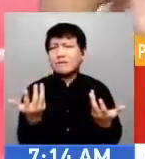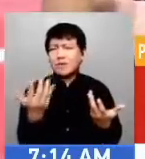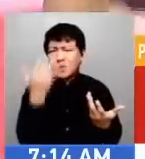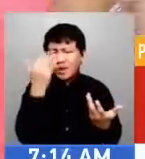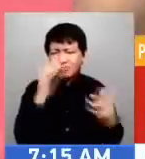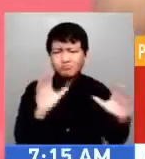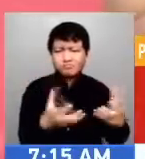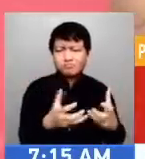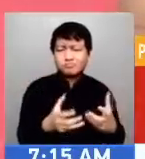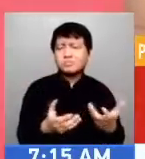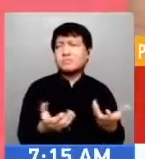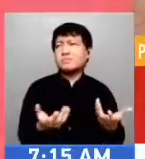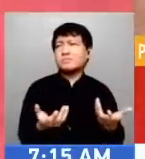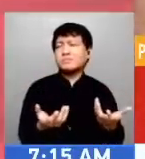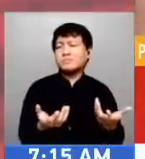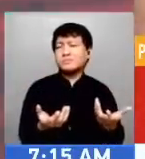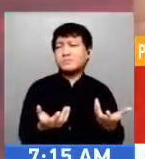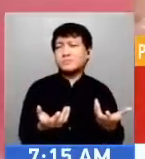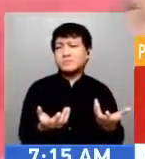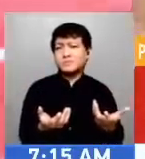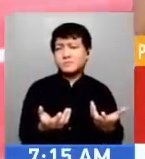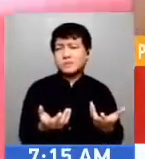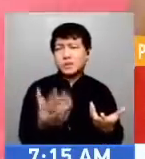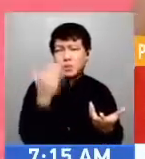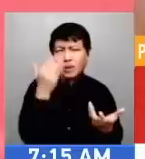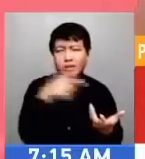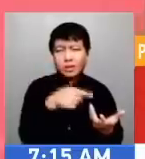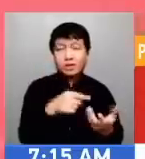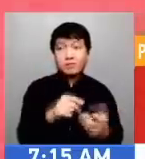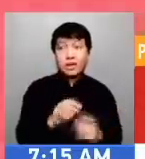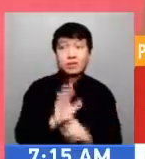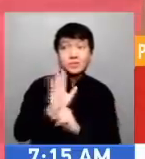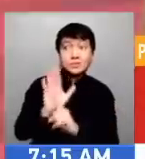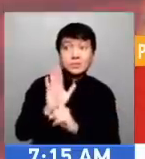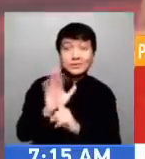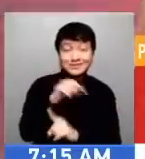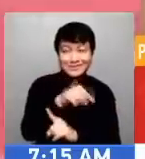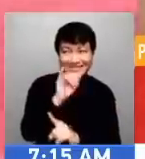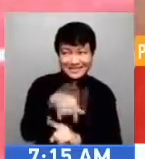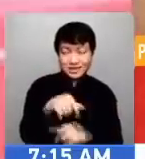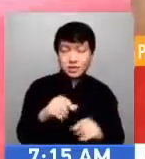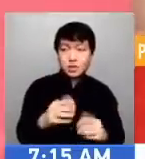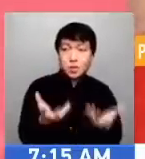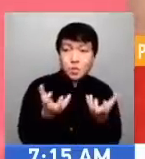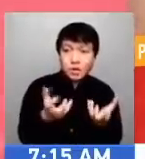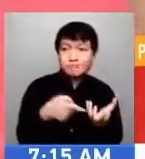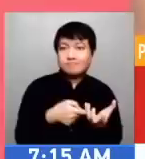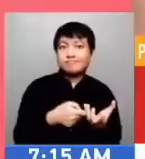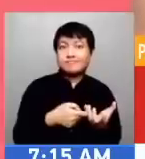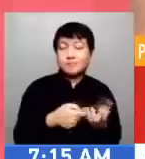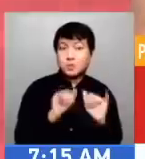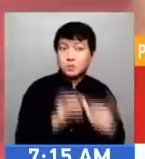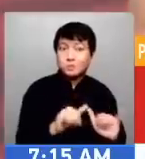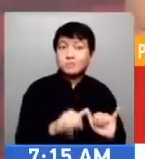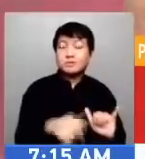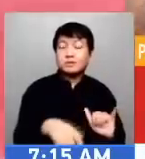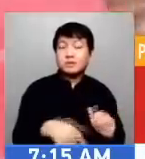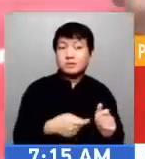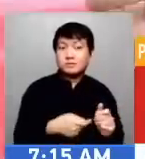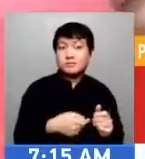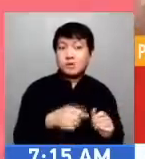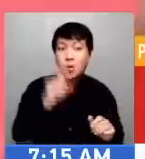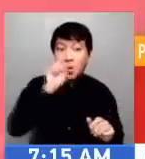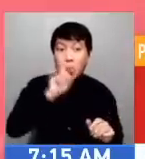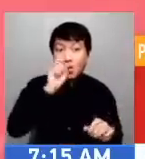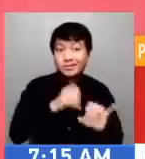ang initially, yun po talagang dahilan, di ba, ng inyong pong the transport strike na talagang tatanggalin nito. Ano po